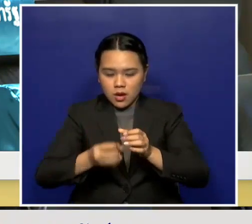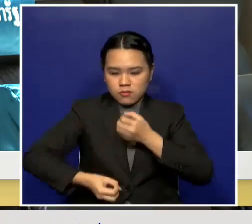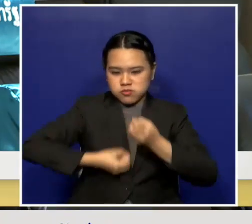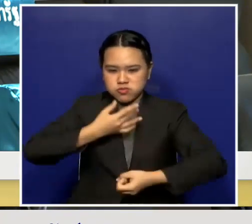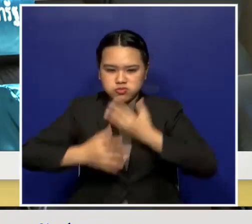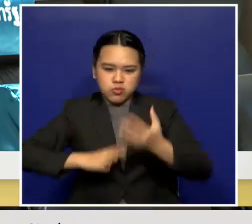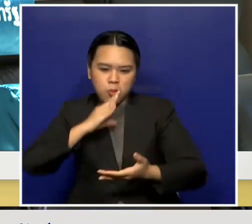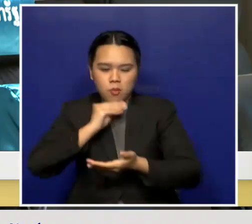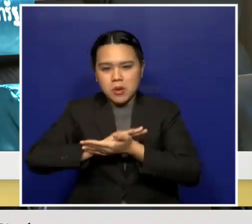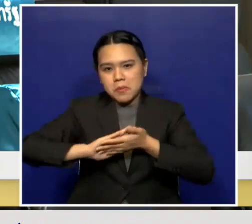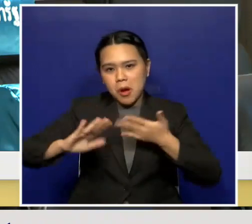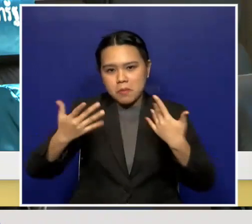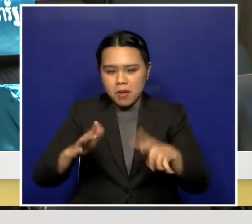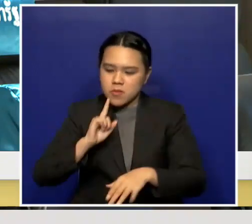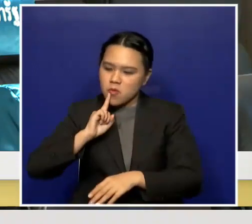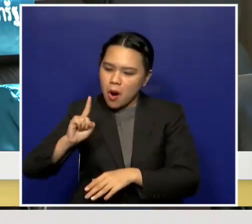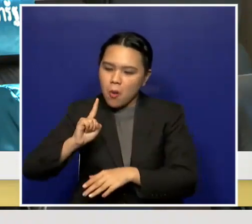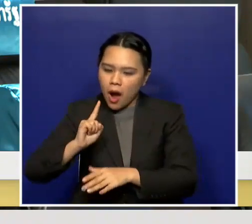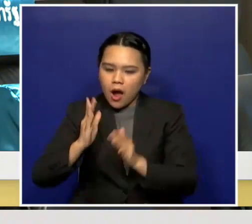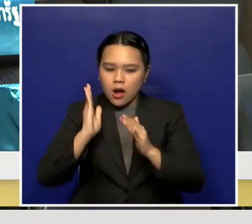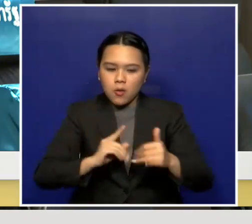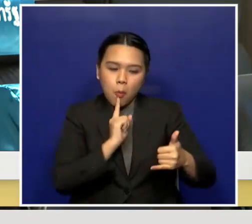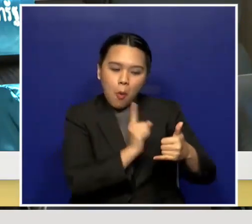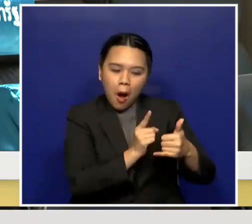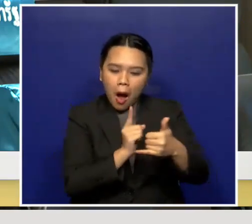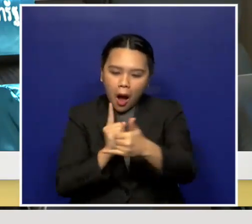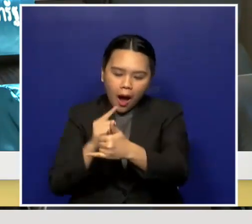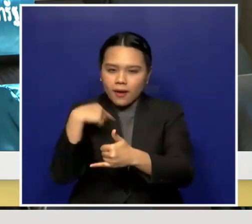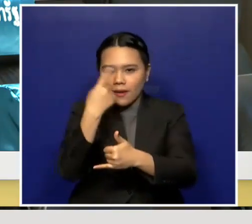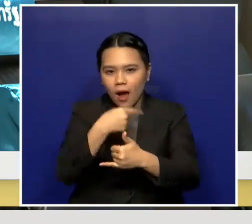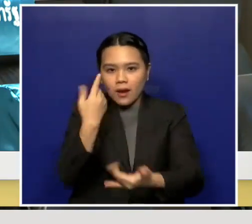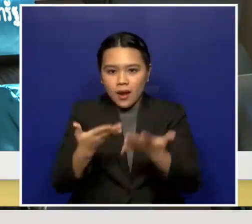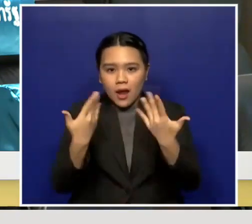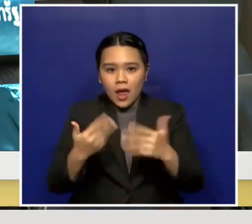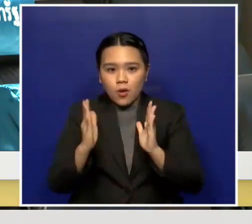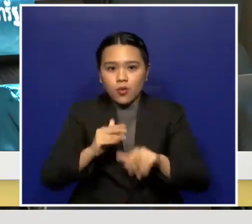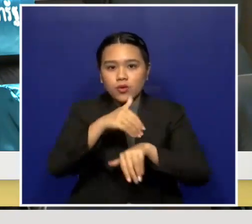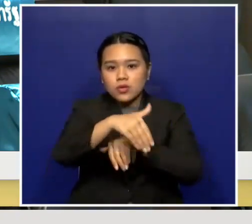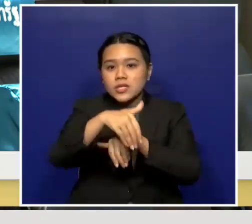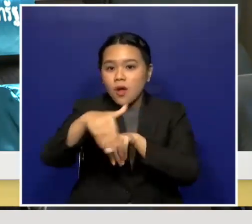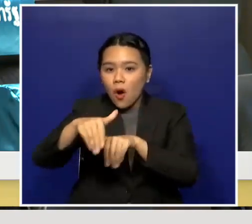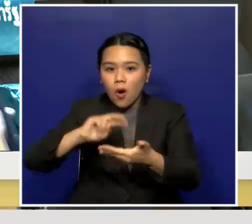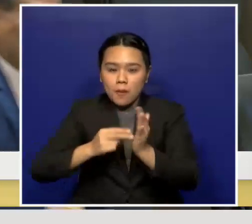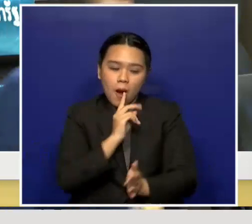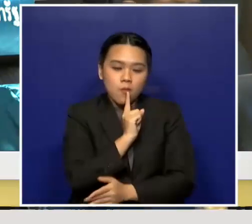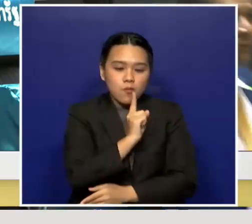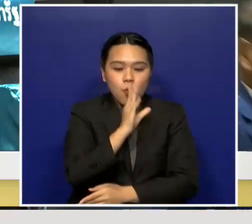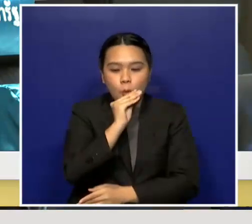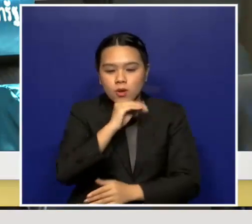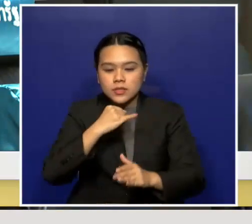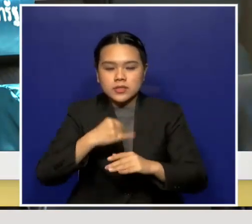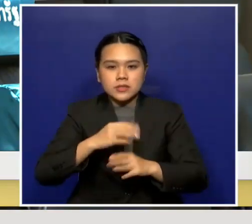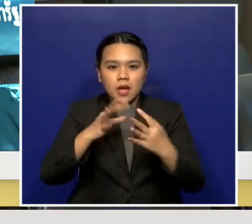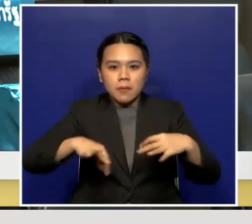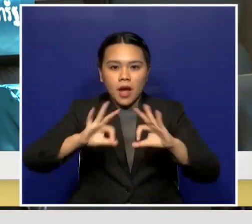ใส่ร้ายเสียดสีบุคคลใดนะฮะแล้วก็ห้ามกล่าวถึงบุคคลอื่นโดยไม่จำเป็นแต่เมื่อกี้ผู้อภิปราย